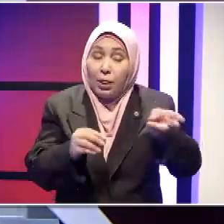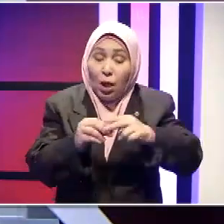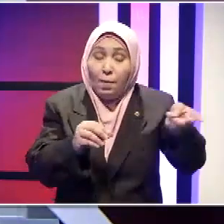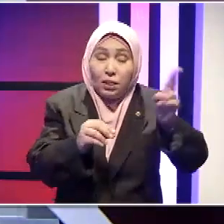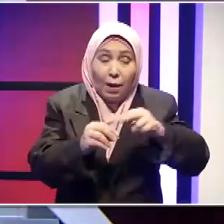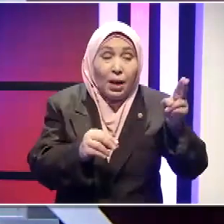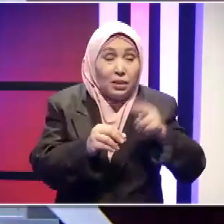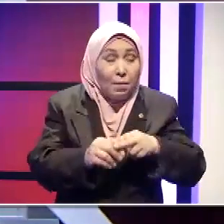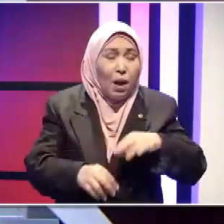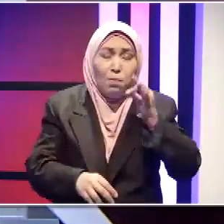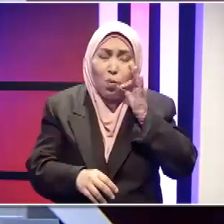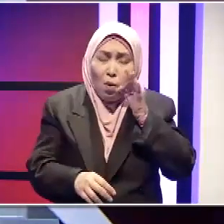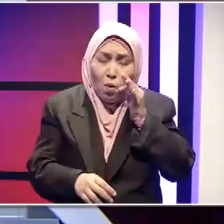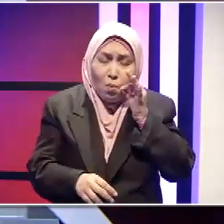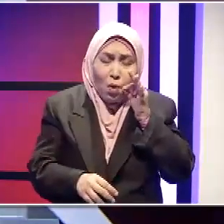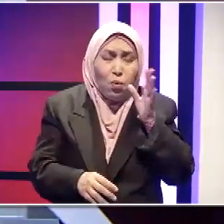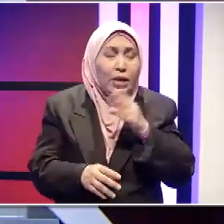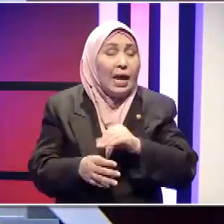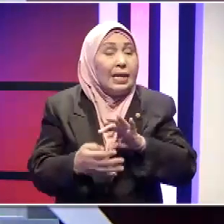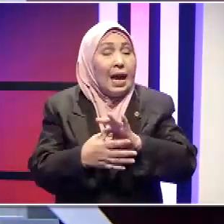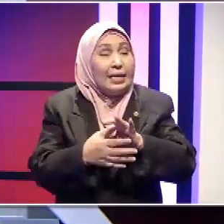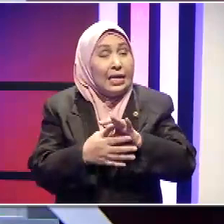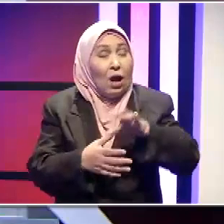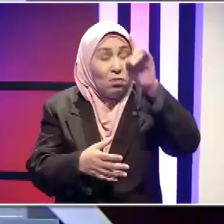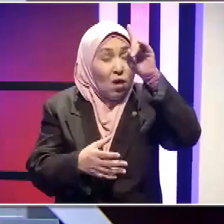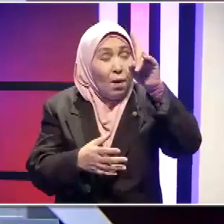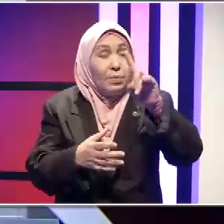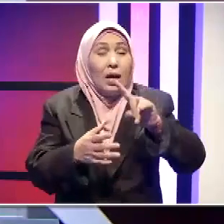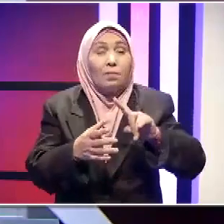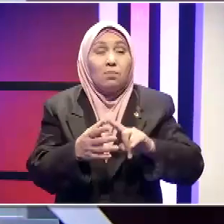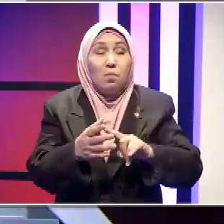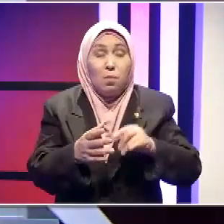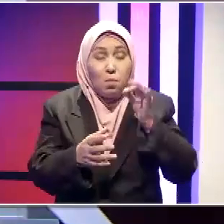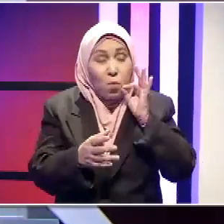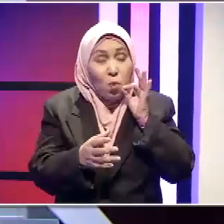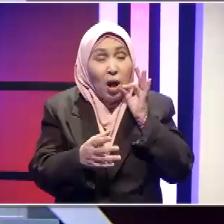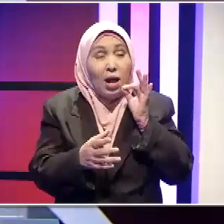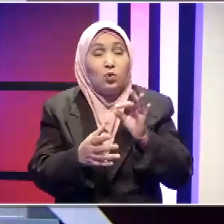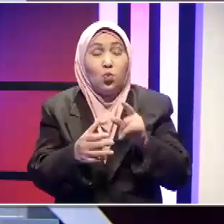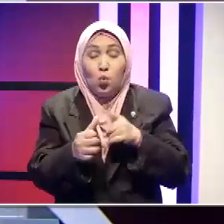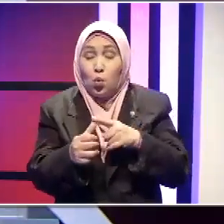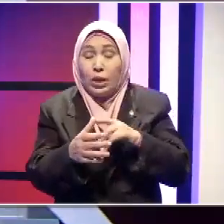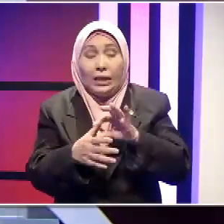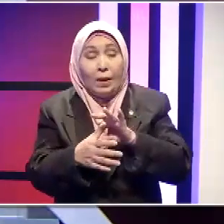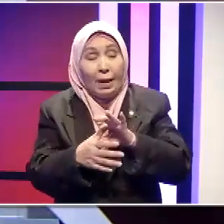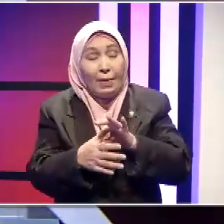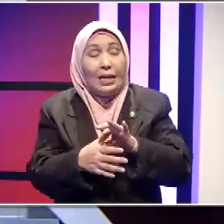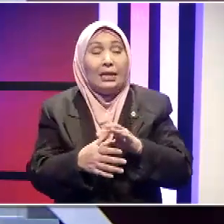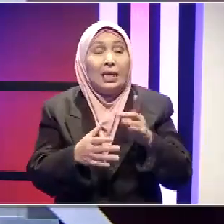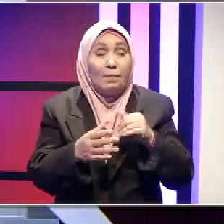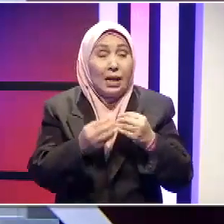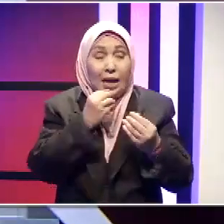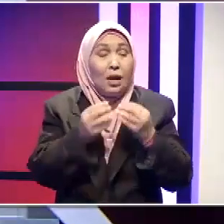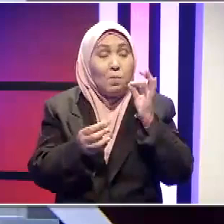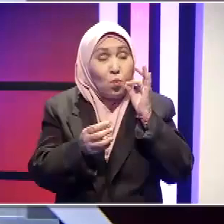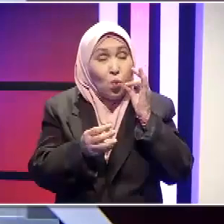buah Demi buah dan kemudian daging dakwah mulkhan buah salah satu komentar ulama ialah maka